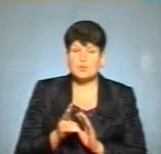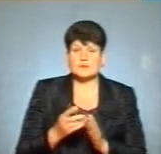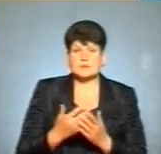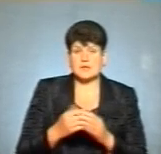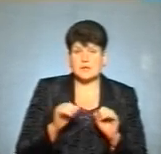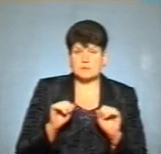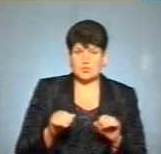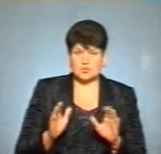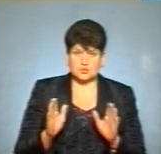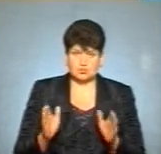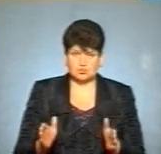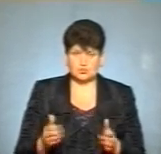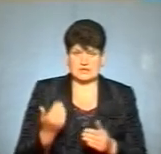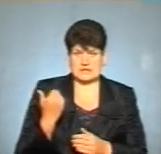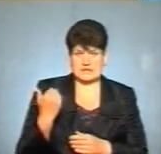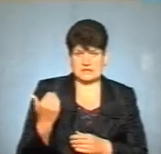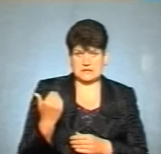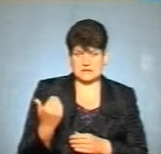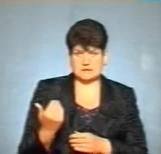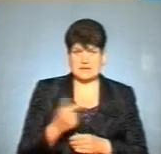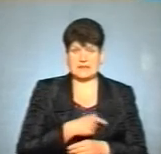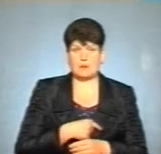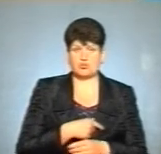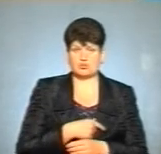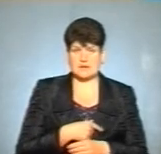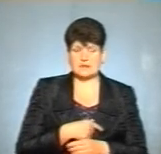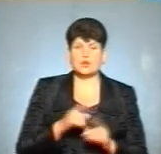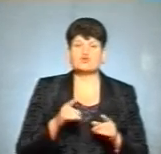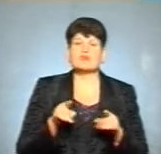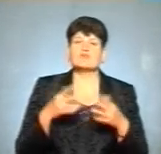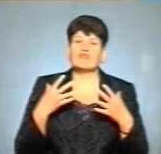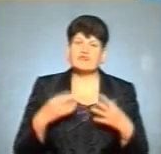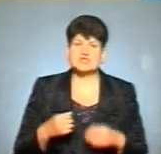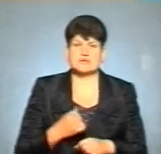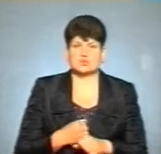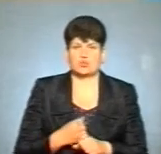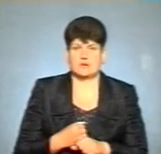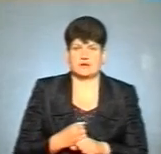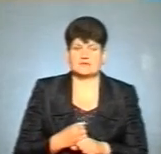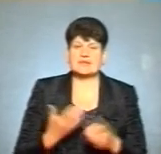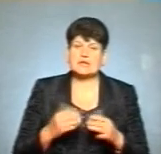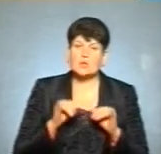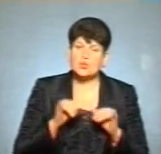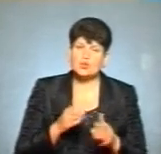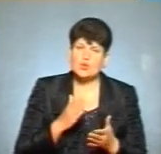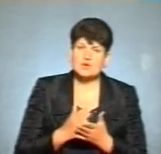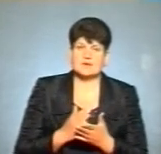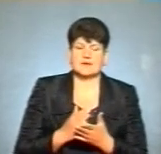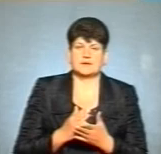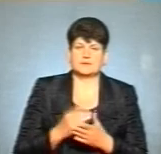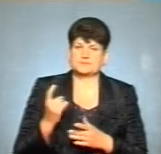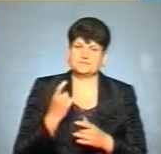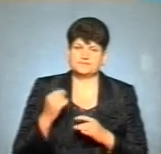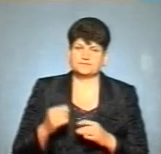може бути, так, наприклад, їхнім депутатом. Так, тобто що він вже зробив, тобто які в нього є менеджерські. Тому що перш за